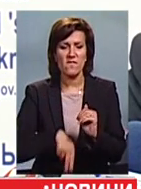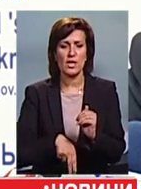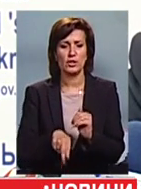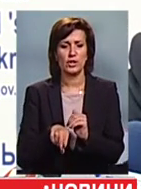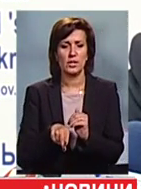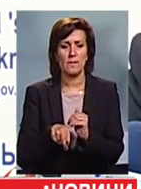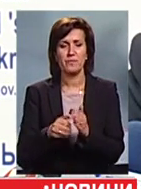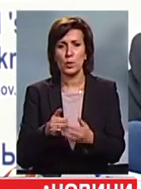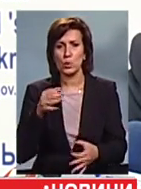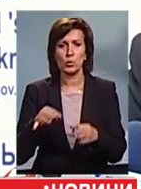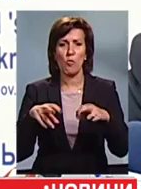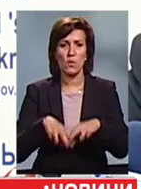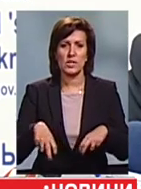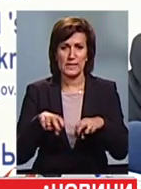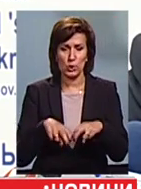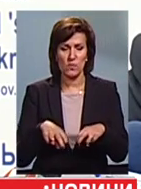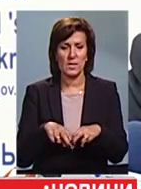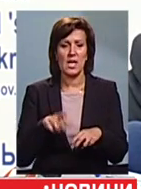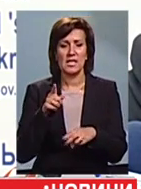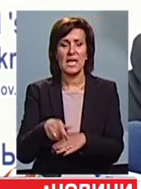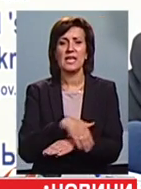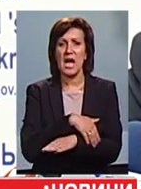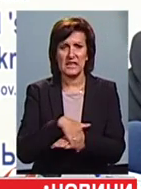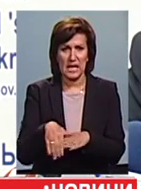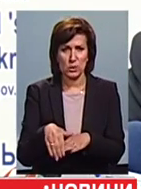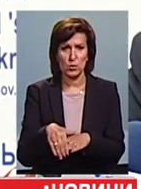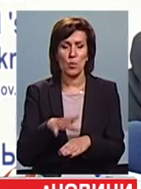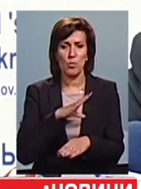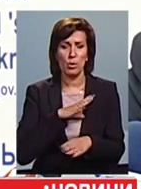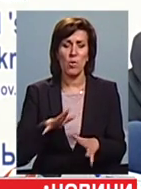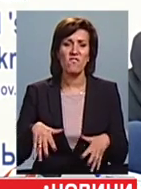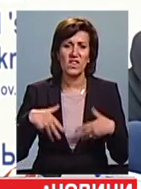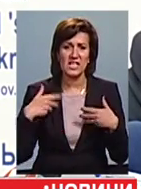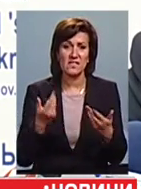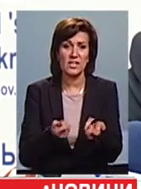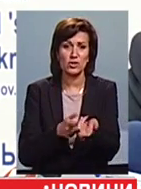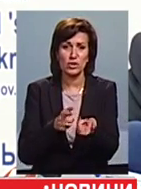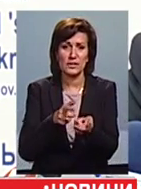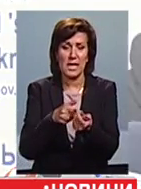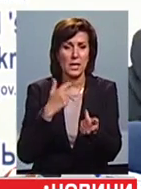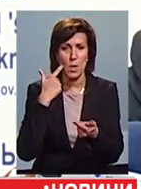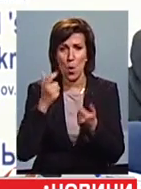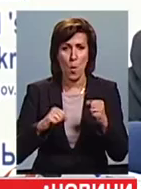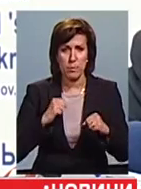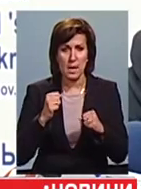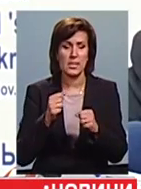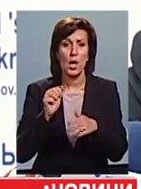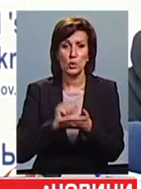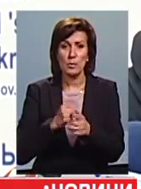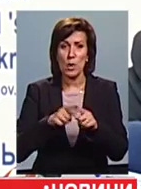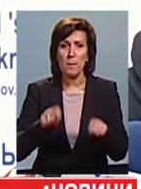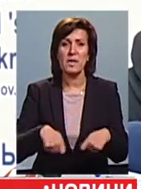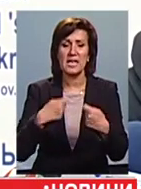завершення досудового розслідування. На їх адресу було висловлено чисельні образи. Документи,